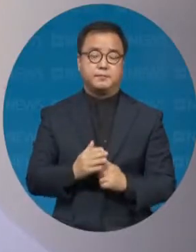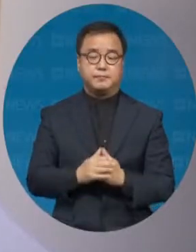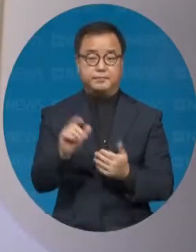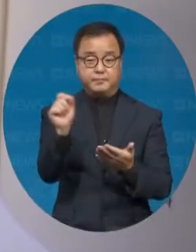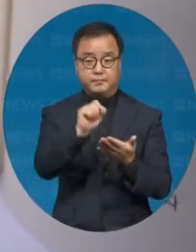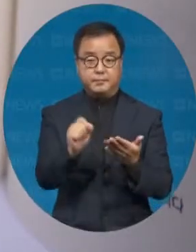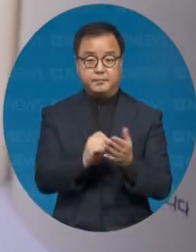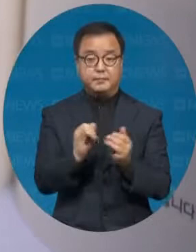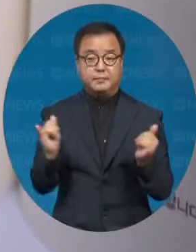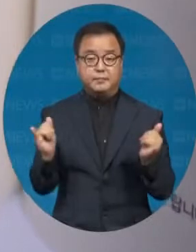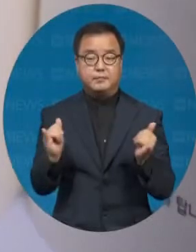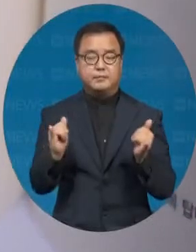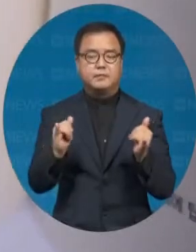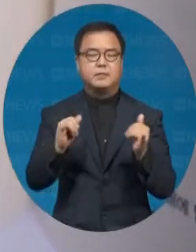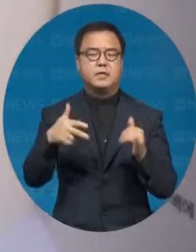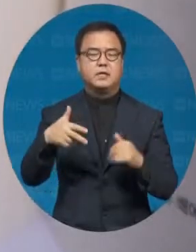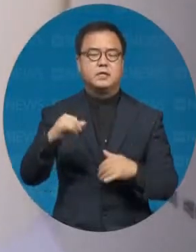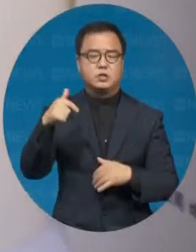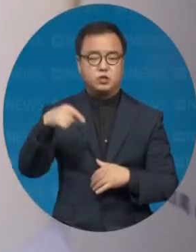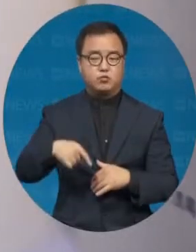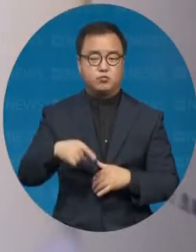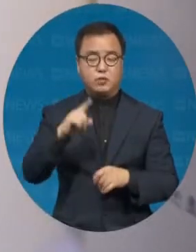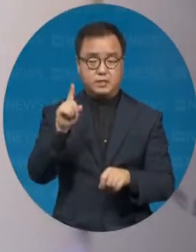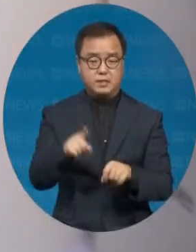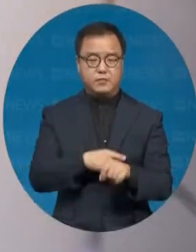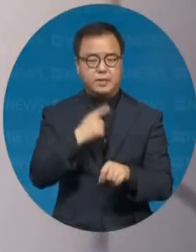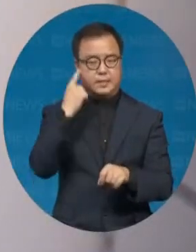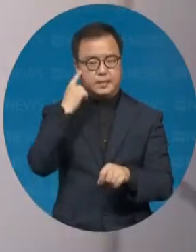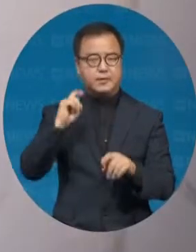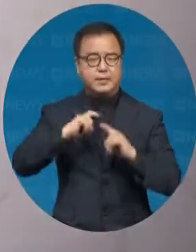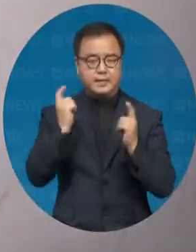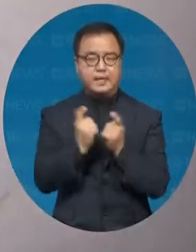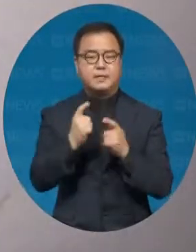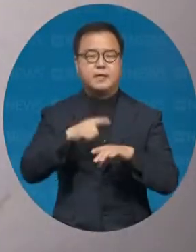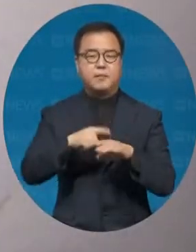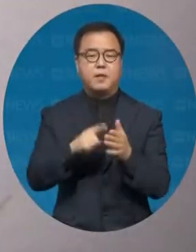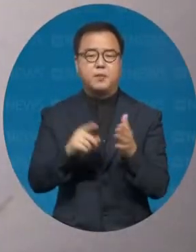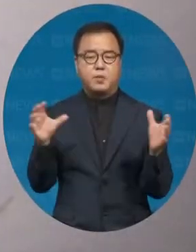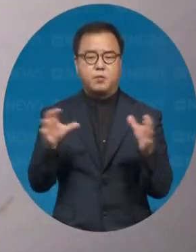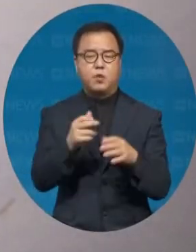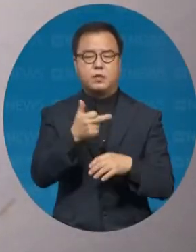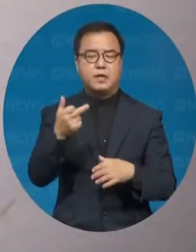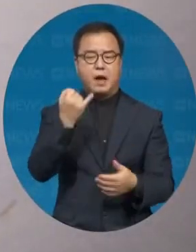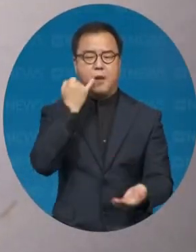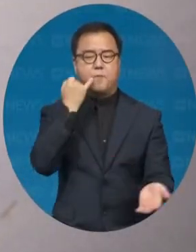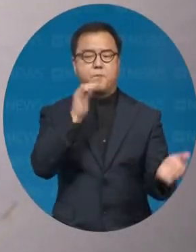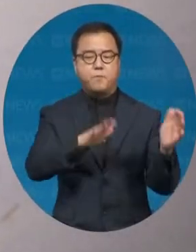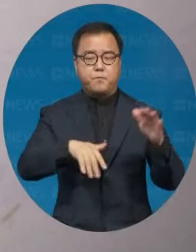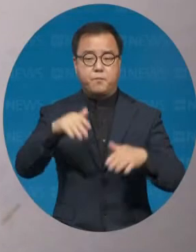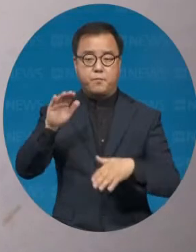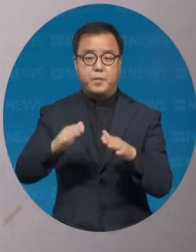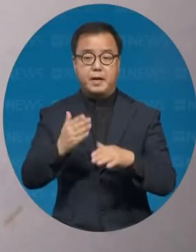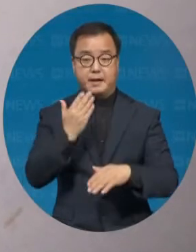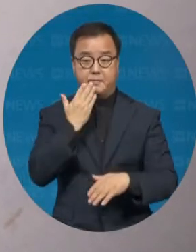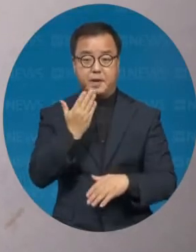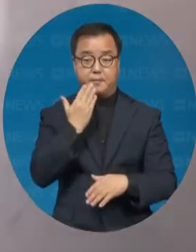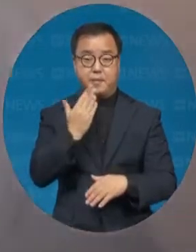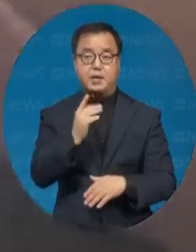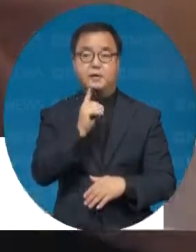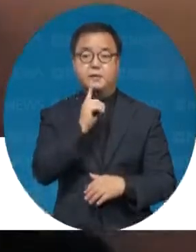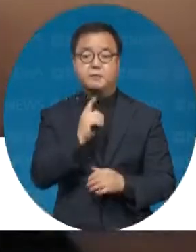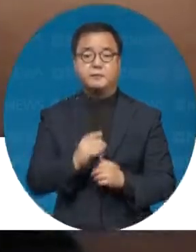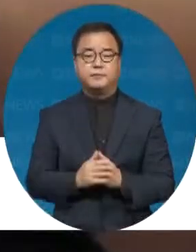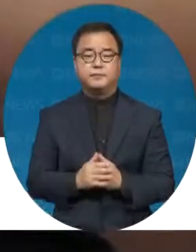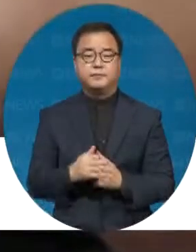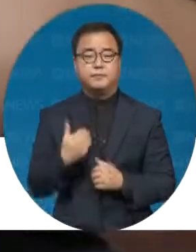저자는 지구와 환경을 생각하는 개인들의 작은 마음이 모여 큰 파도가 될 수 있다고 강조합니다. 제가